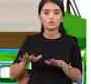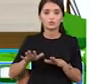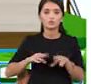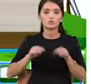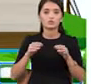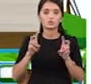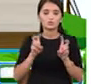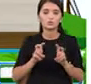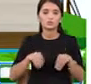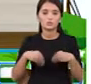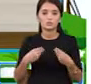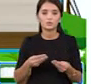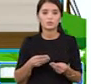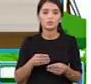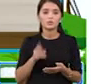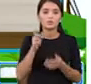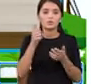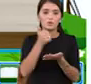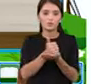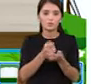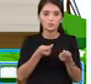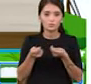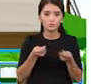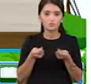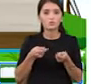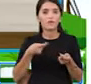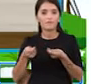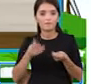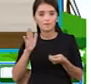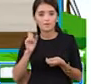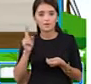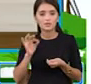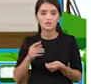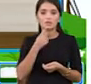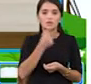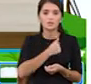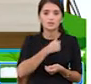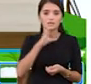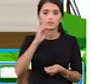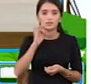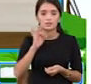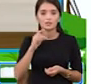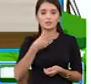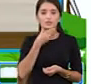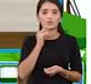berdi? Hukmdor, vazir, sarkarda,